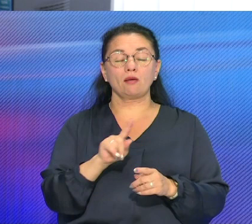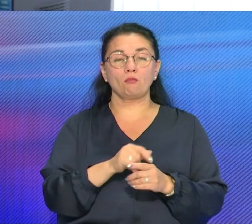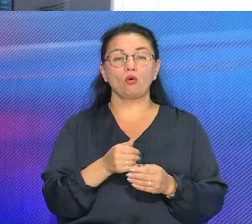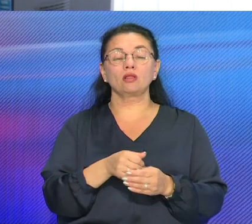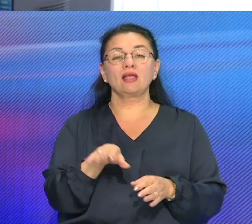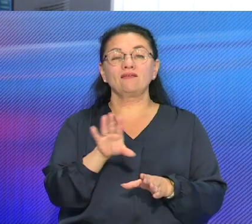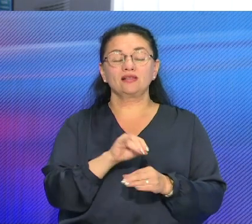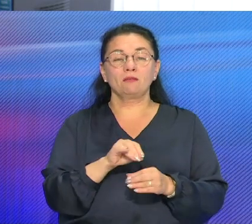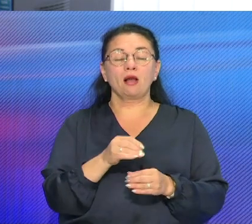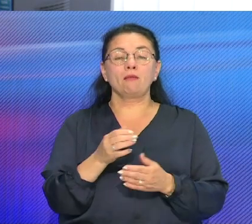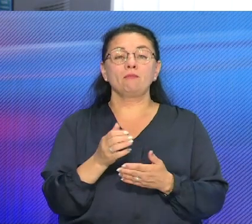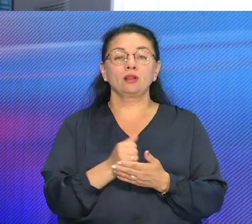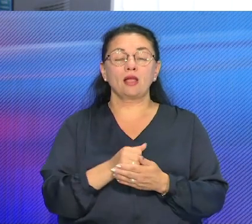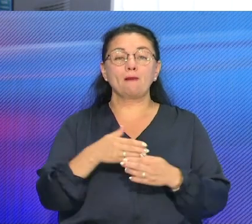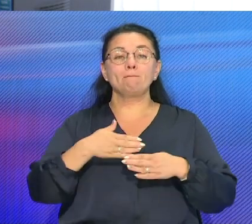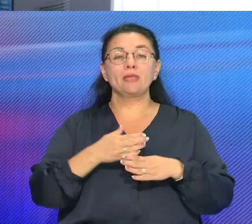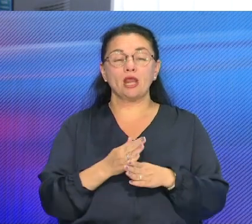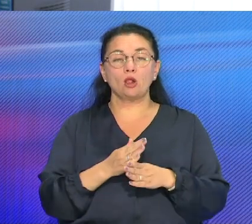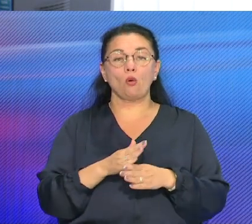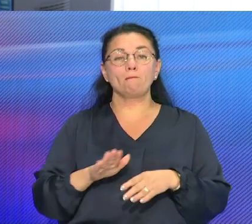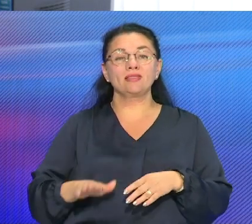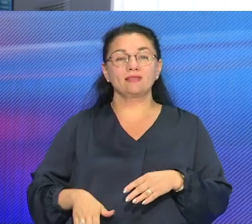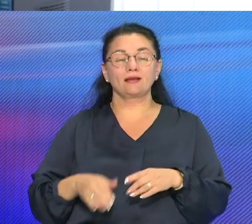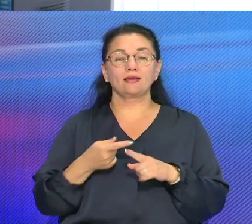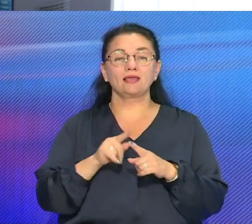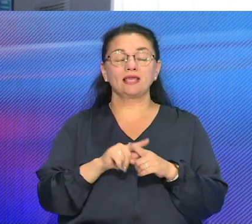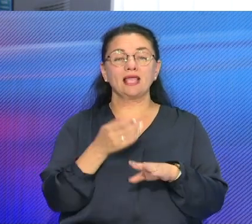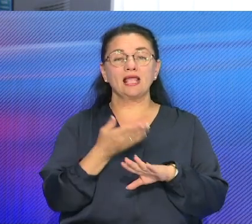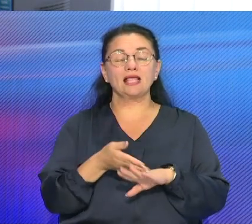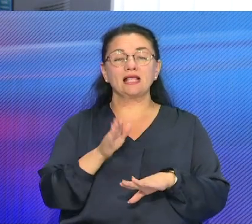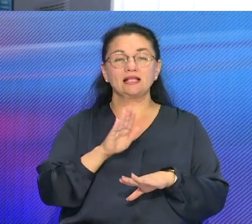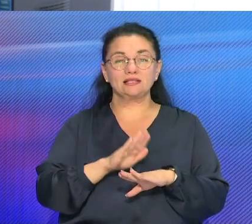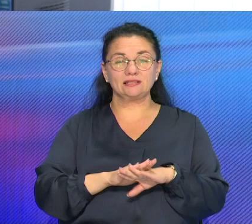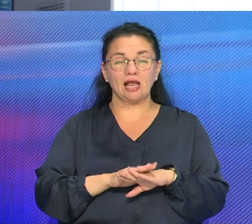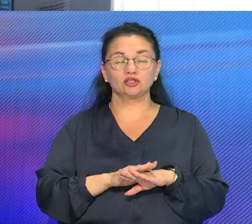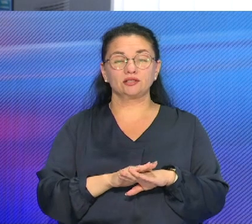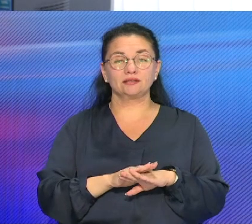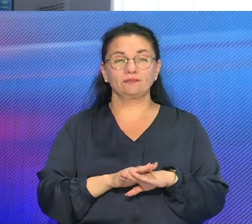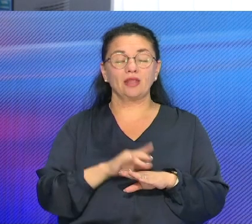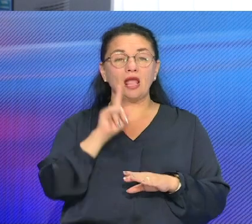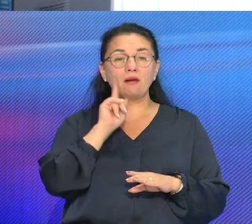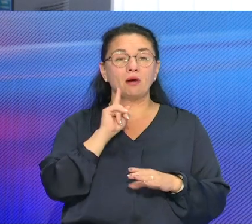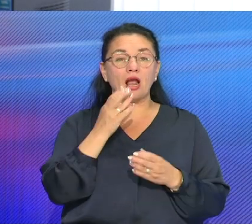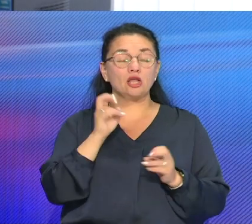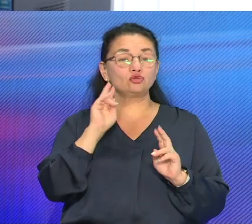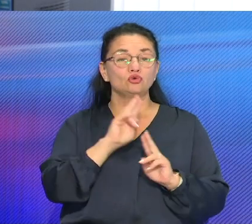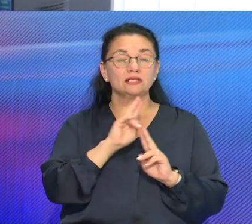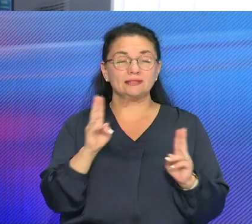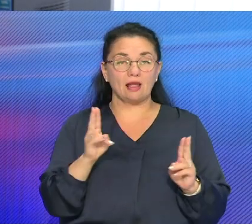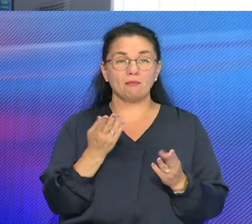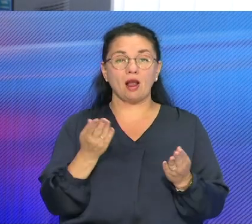данным, работник получил перелом ноги. Степень тяжести данной травмы пока еще не знаем, заключения нет.